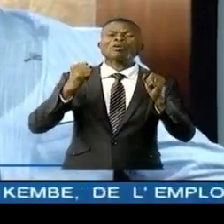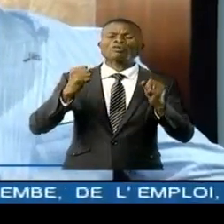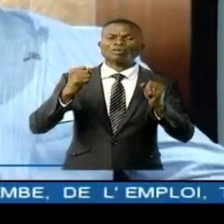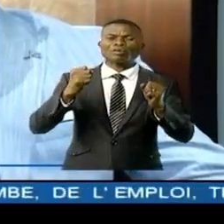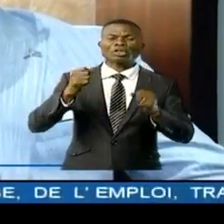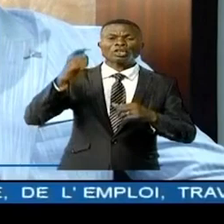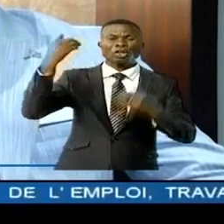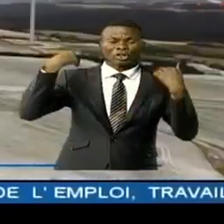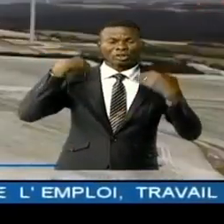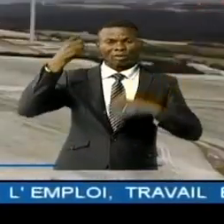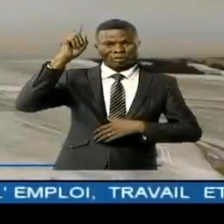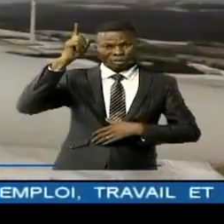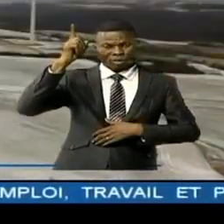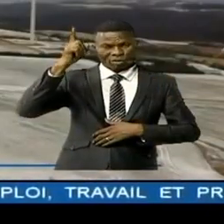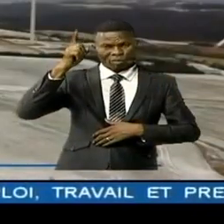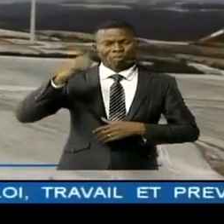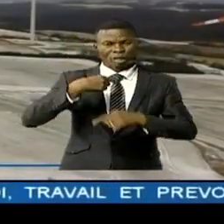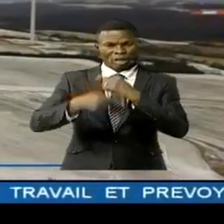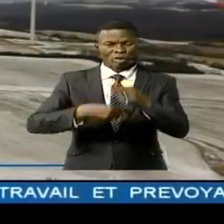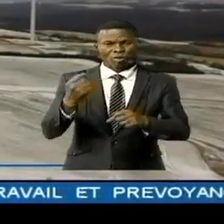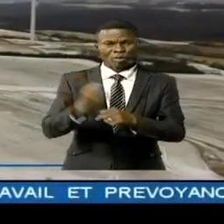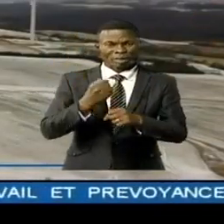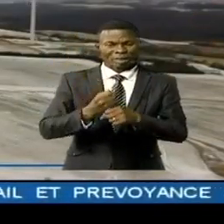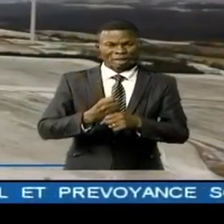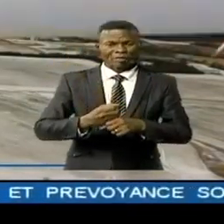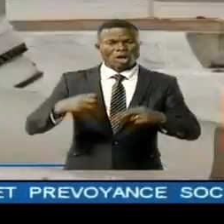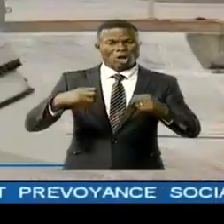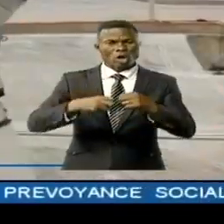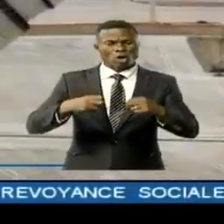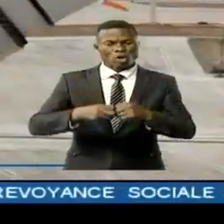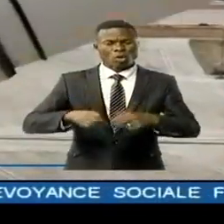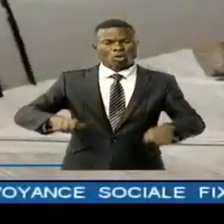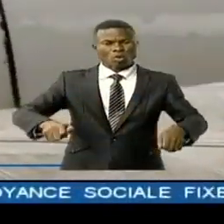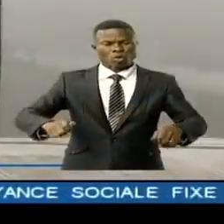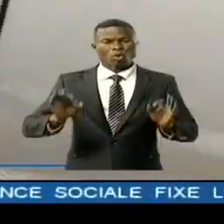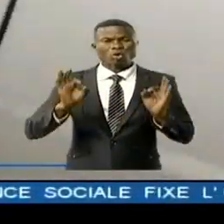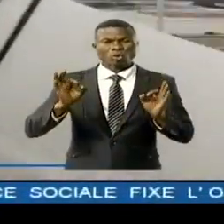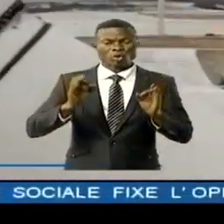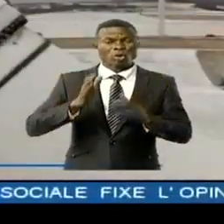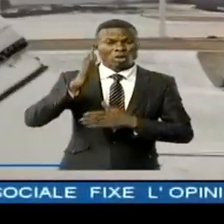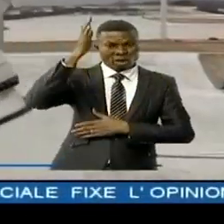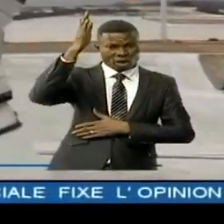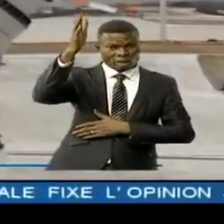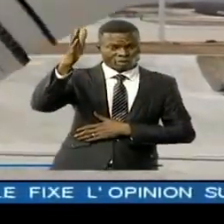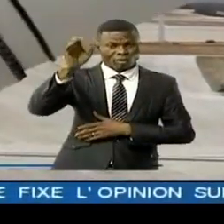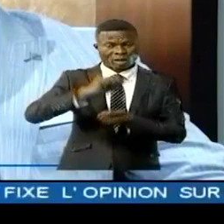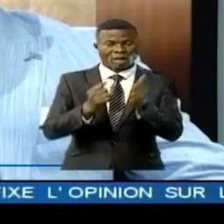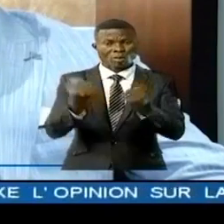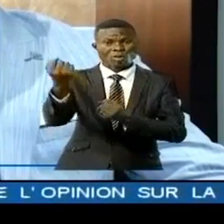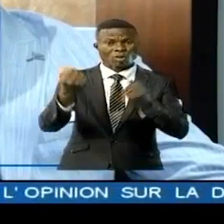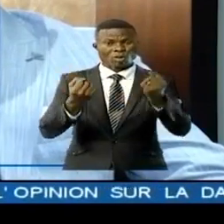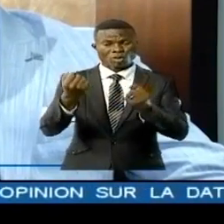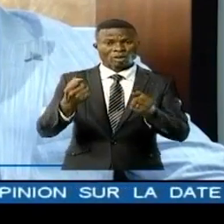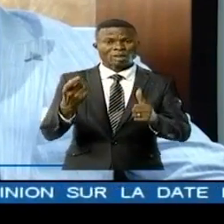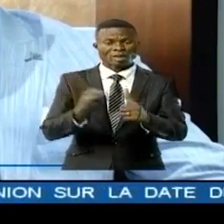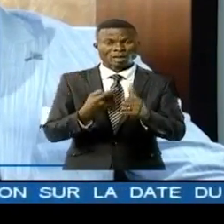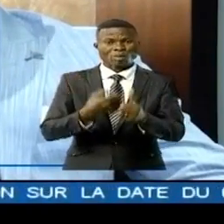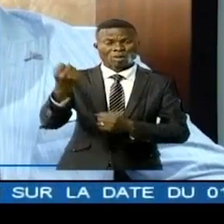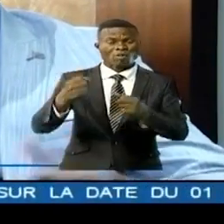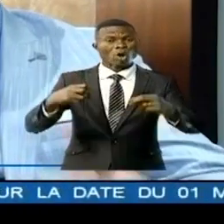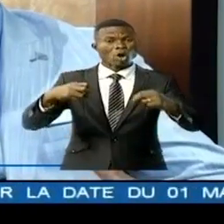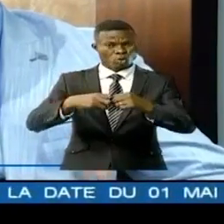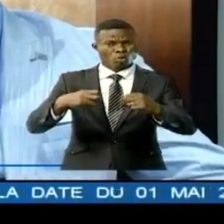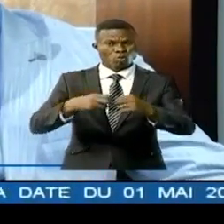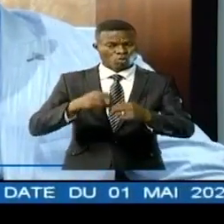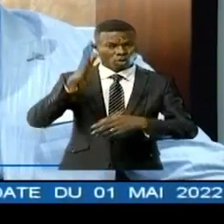pionniers en cette matière d'aidé renouvelables et vous savez les futurs en matière automobile c'est les voitures électriques et